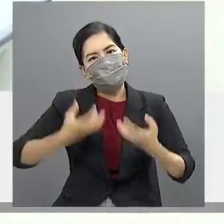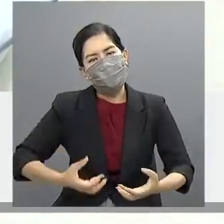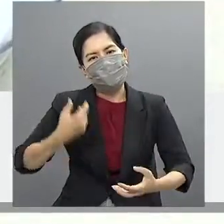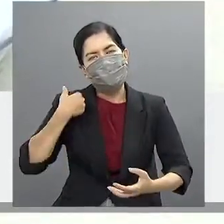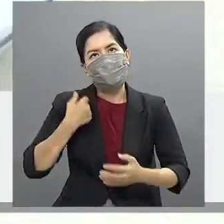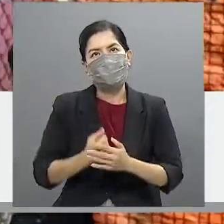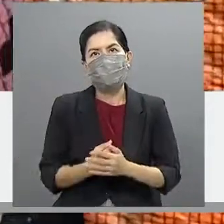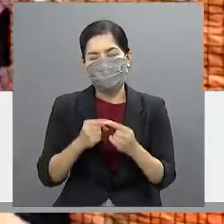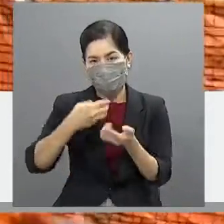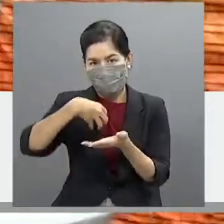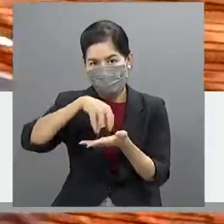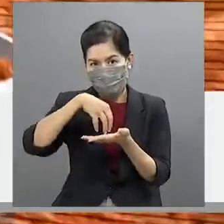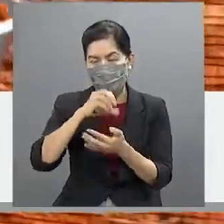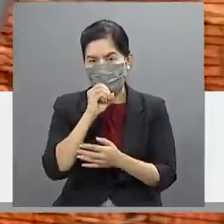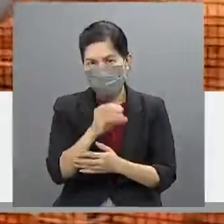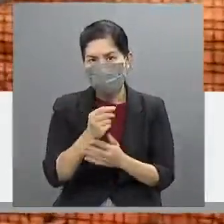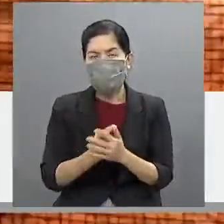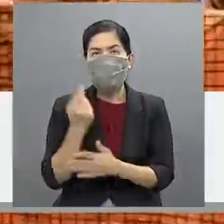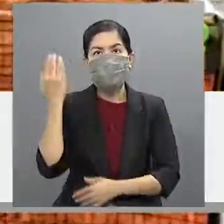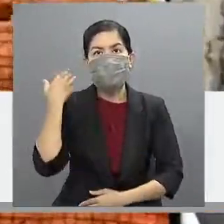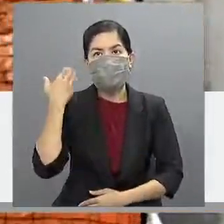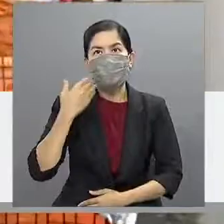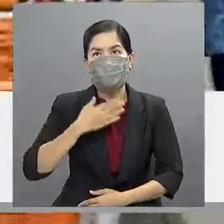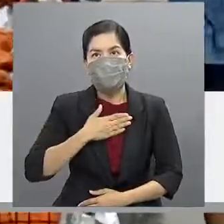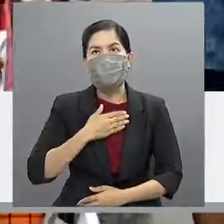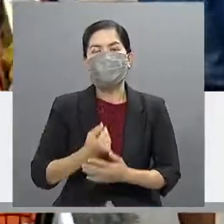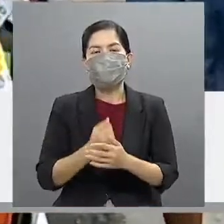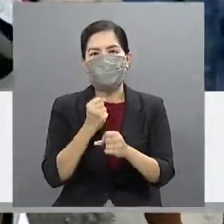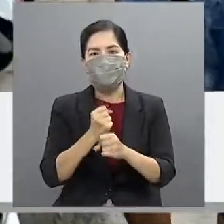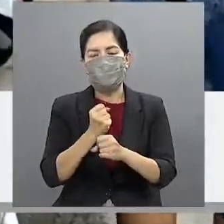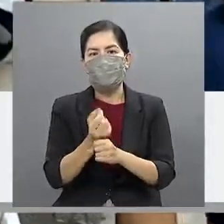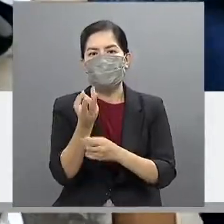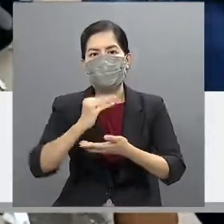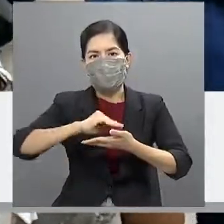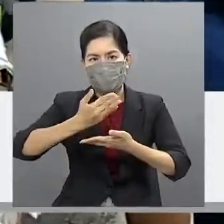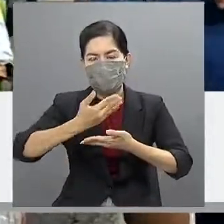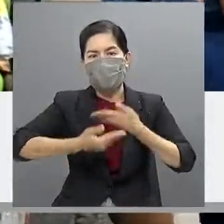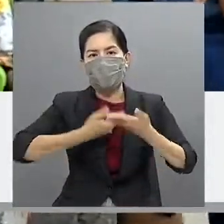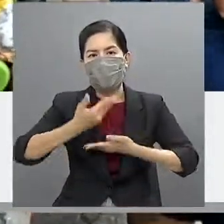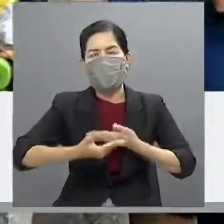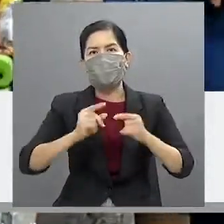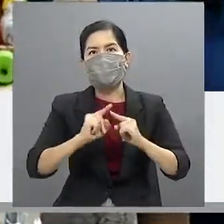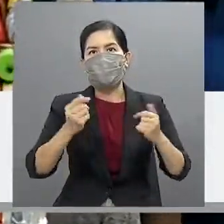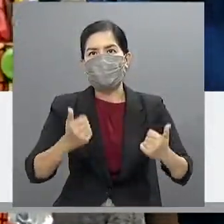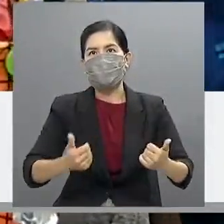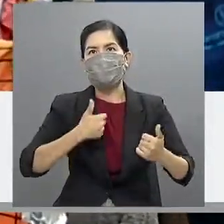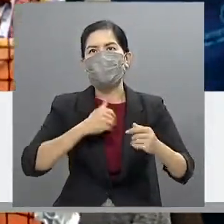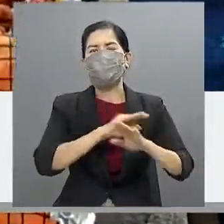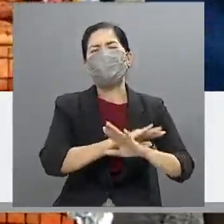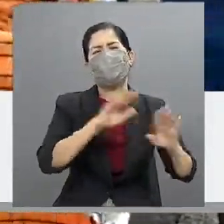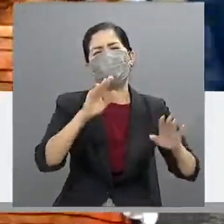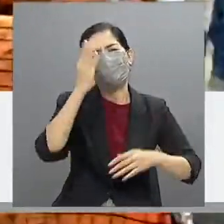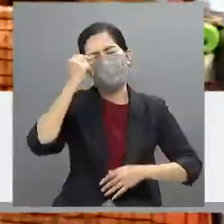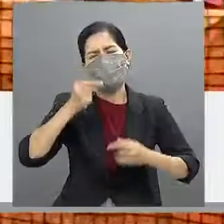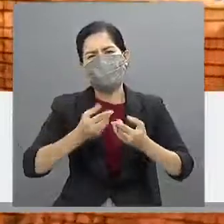กว่าก่อนหน้านี้เนี่ยเคยทำเต้าข้าวกล่องขายแต่ก็ต้องเลิกขายเพราะว่าวัตถุดิบต้นทุนสูงขึ้นก็เลย